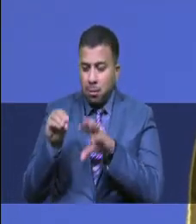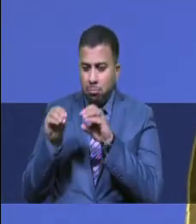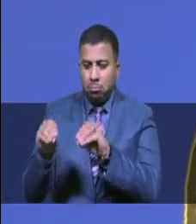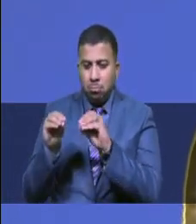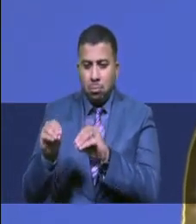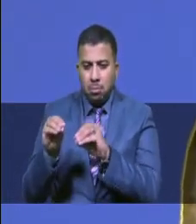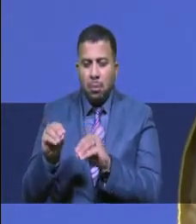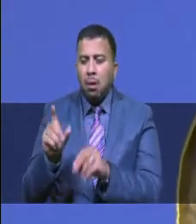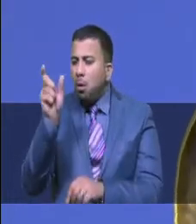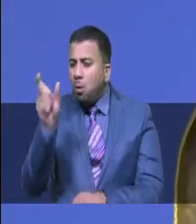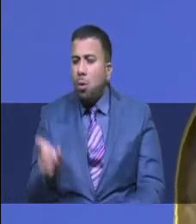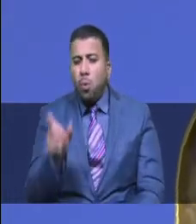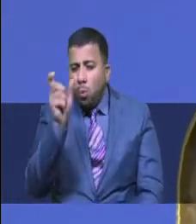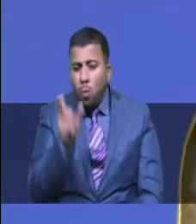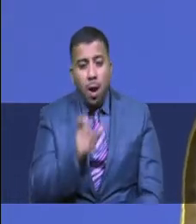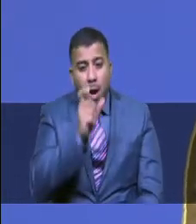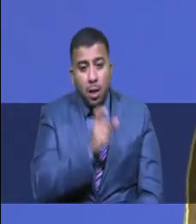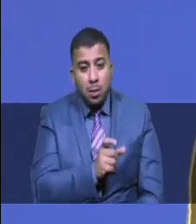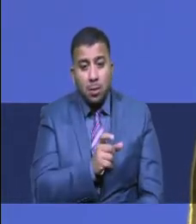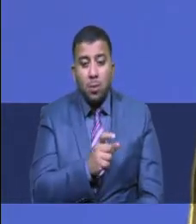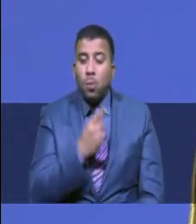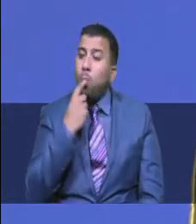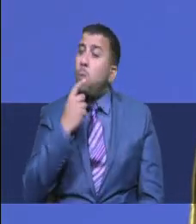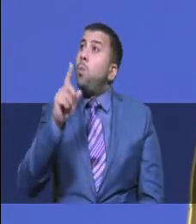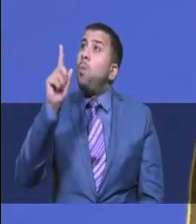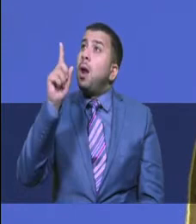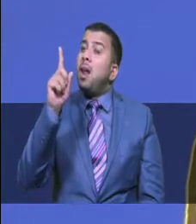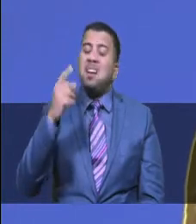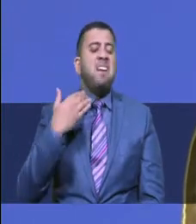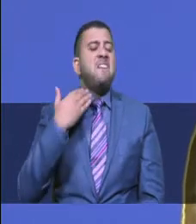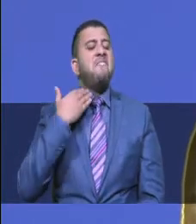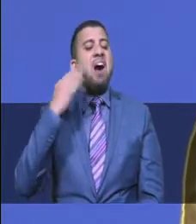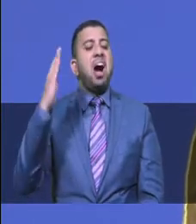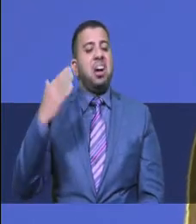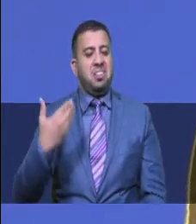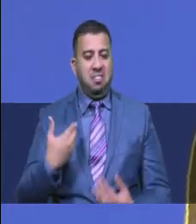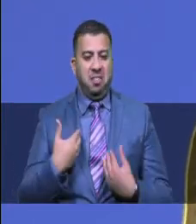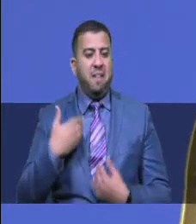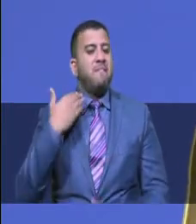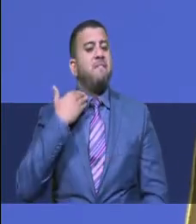ولكل واحد يقوم بذلك، والله الفخر والفخر.